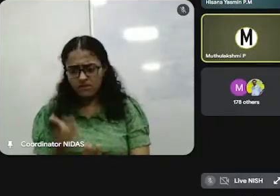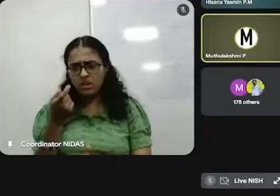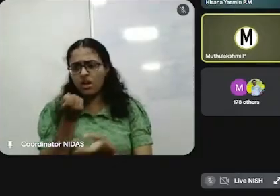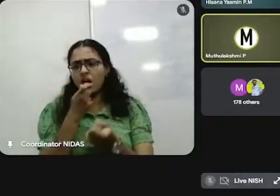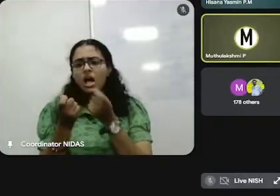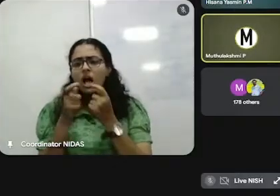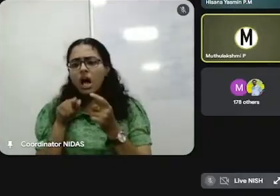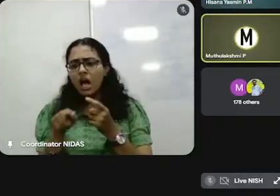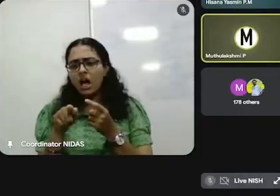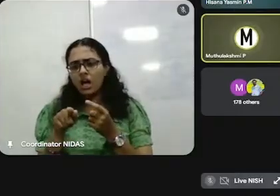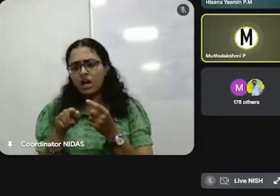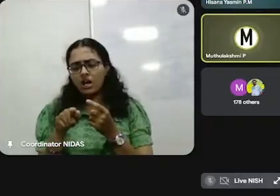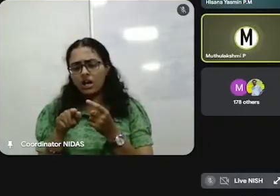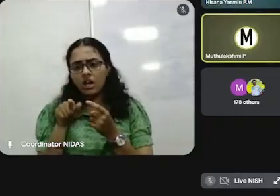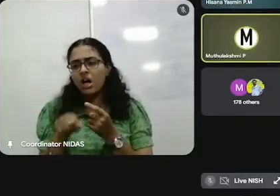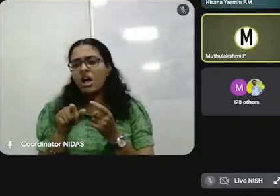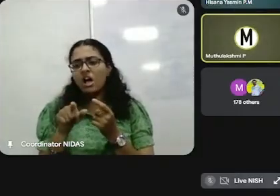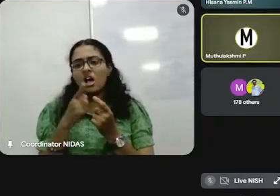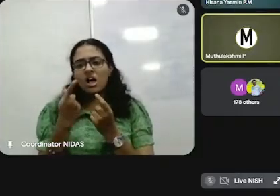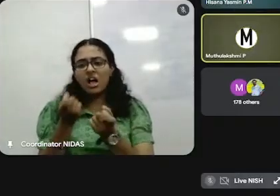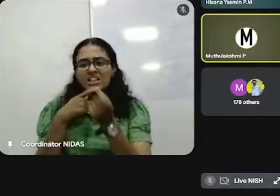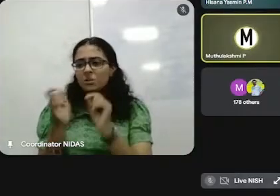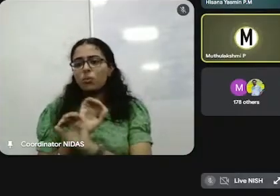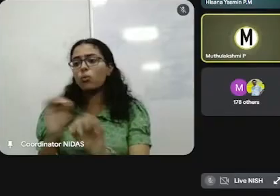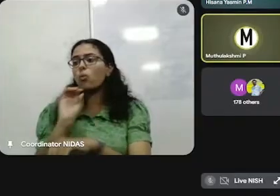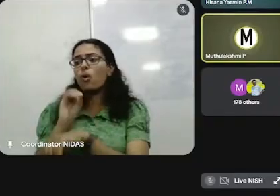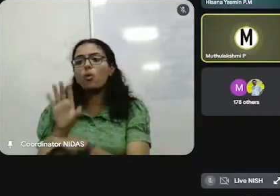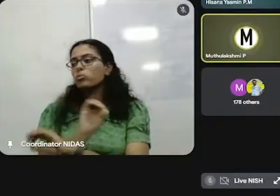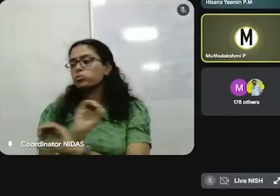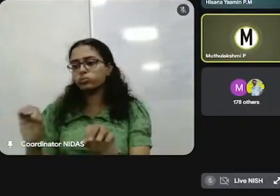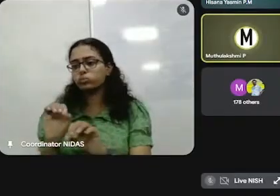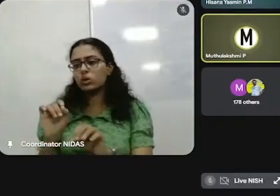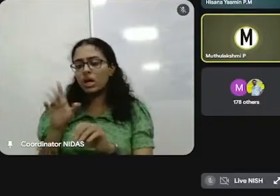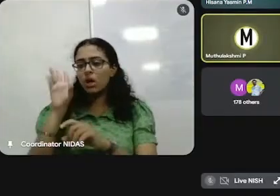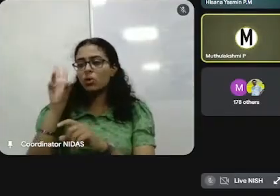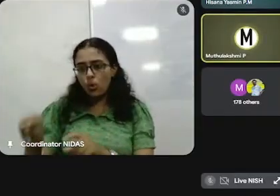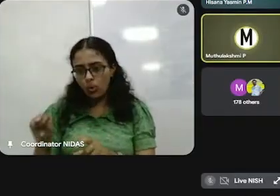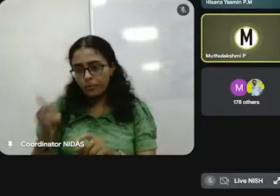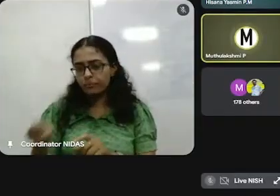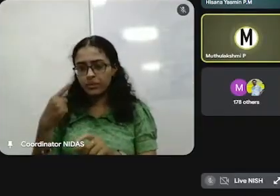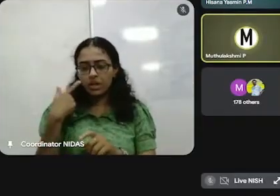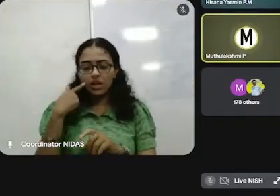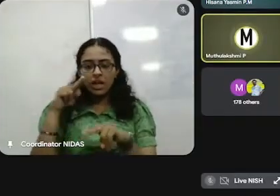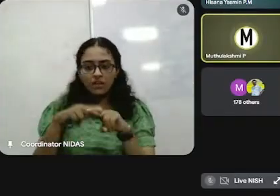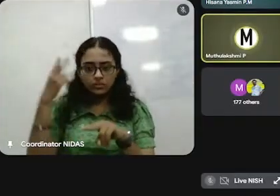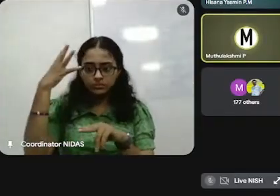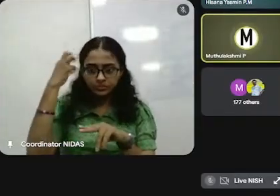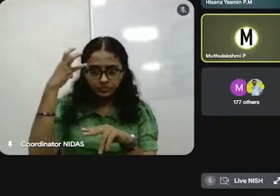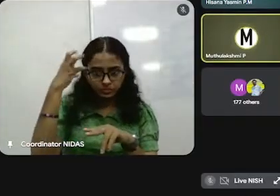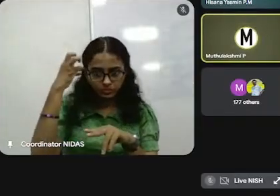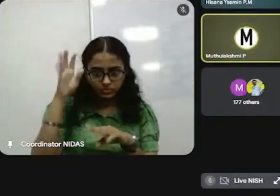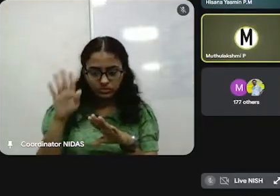പറഞ്ഞില്ല. ദാറ്റ് ഈസ് ടോട്ടലി നോട്ട് അഡ്വൈസ്ഡ്. ബിക്കോസ് യു ആർ ജസ്റ്റ് ട്രീറ്റിംഗ് ദ പെയിൻ. തലവേദന മാത്രം